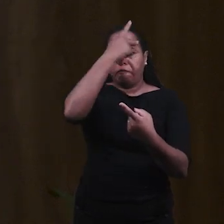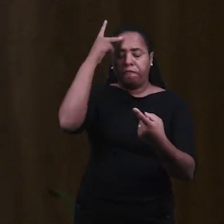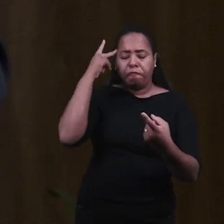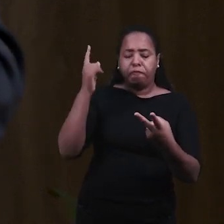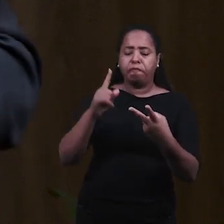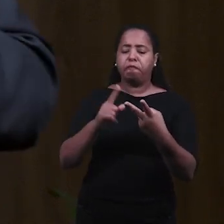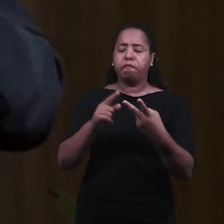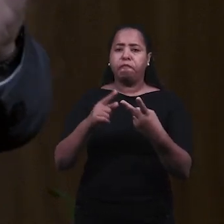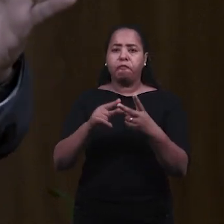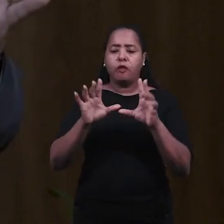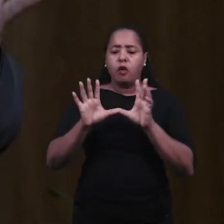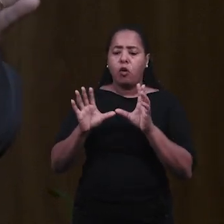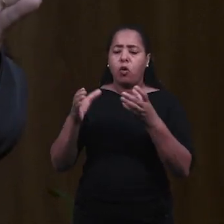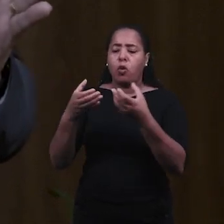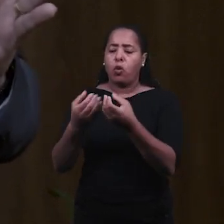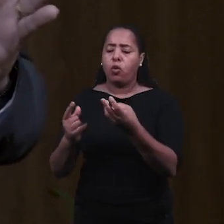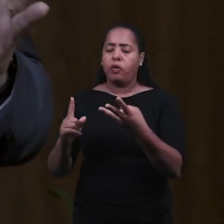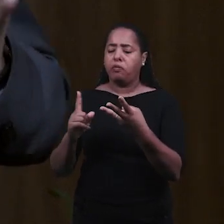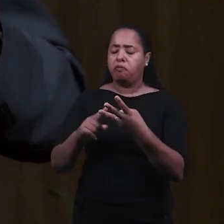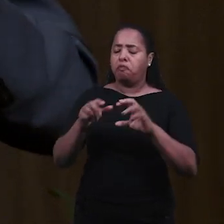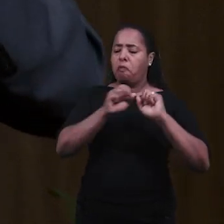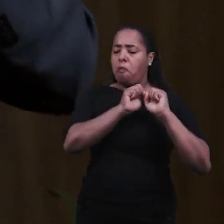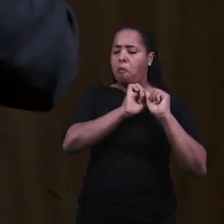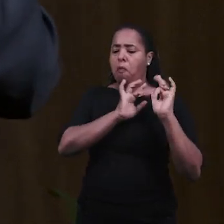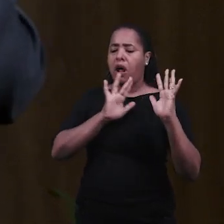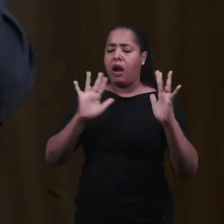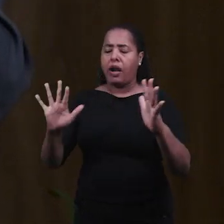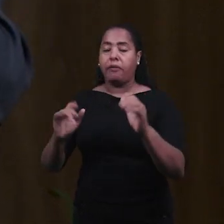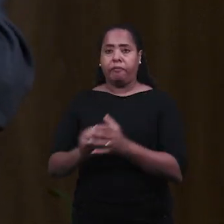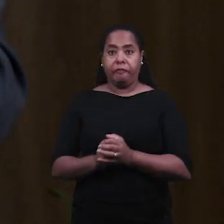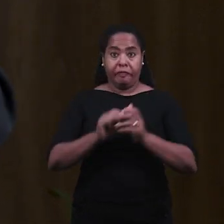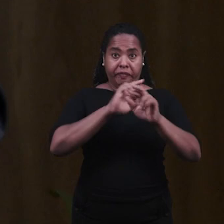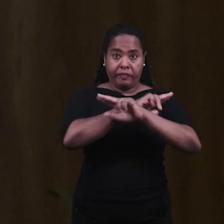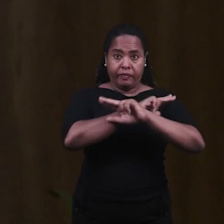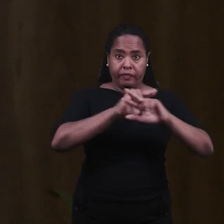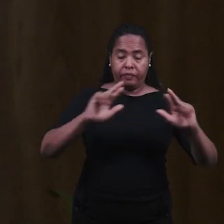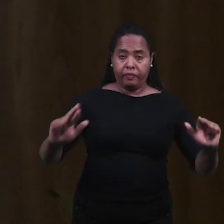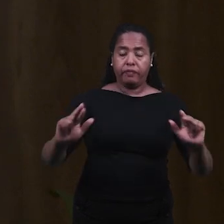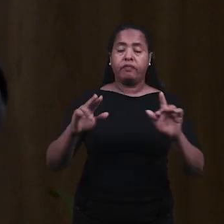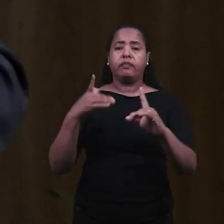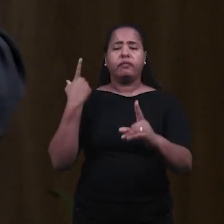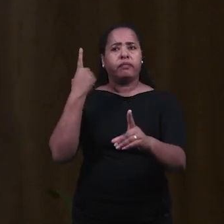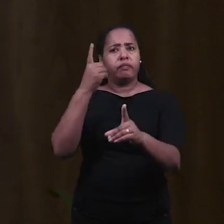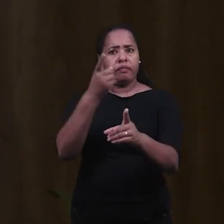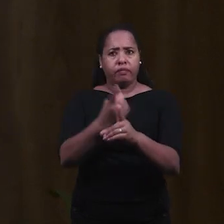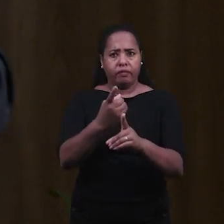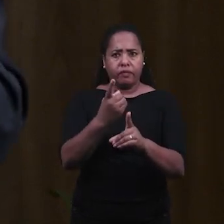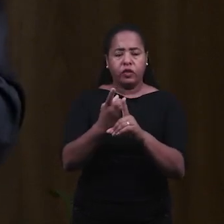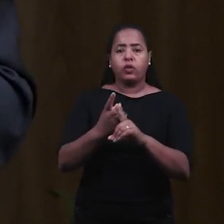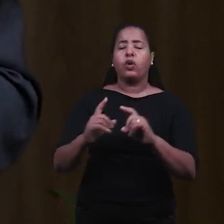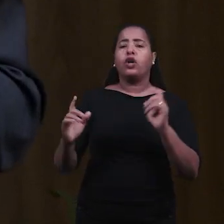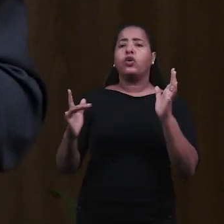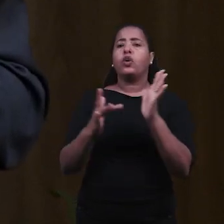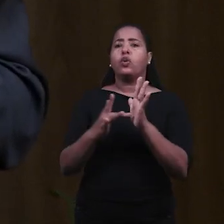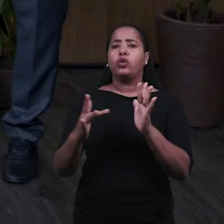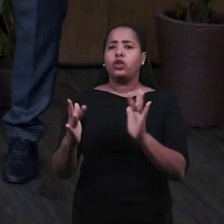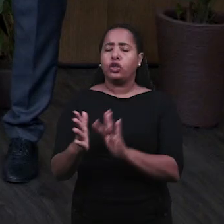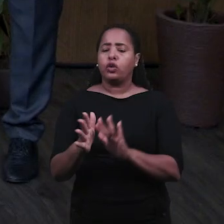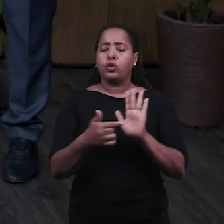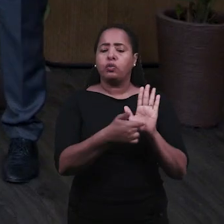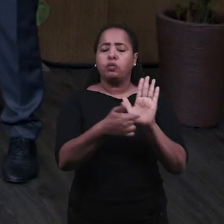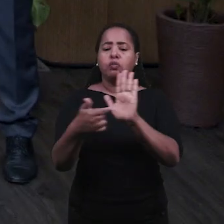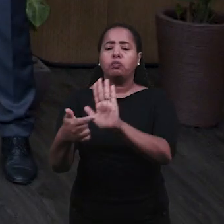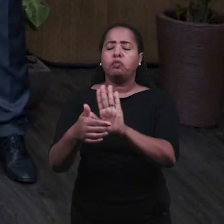des foules. Et plusieurs de ces rencontres, le Seigneur Jésus a proféré, a proposé